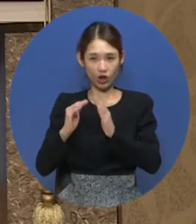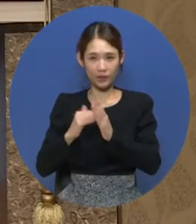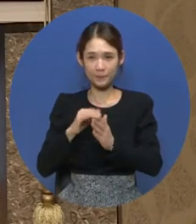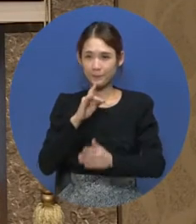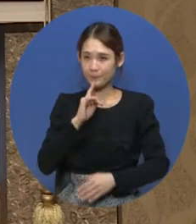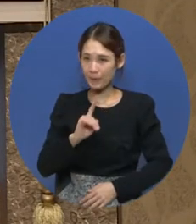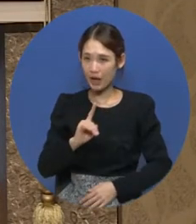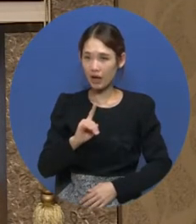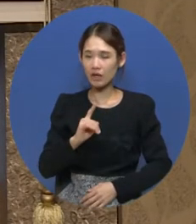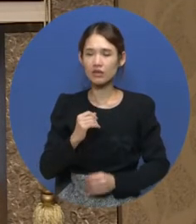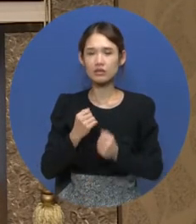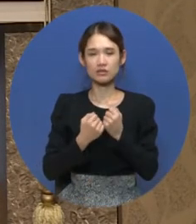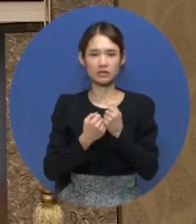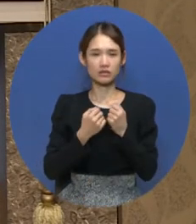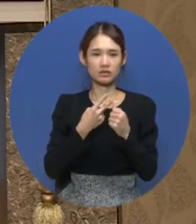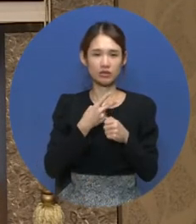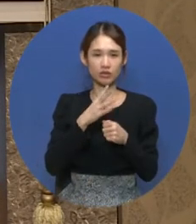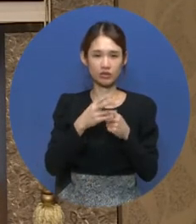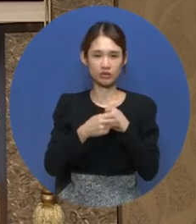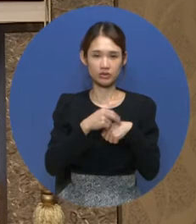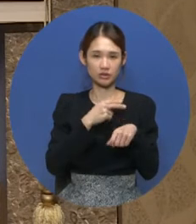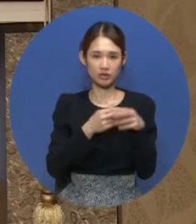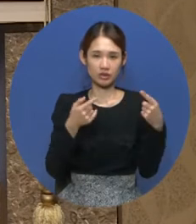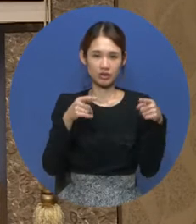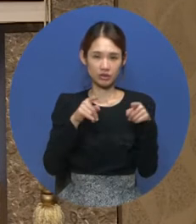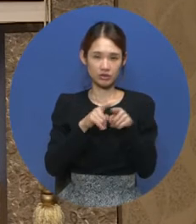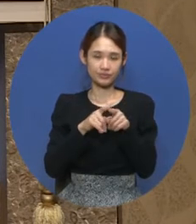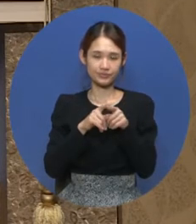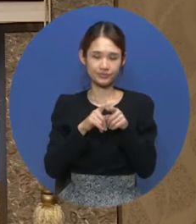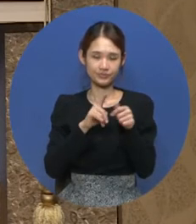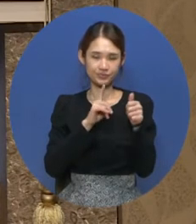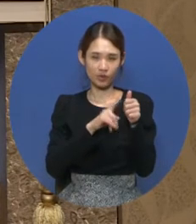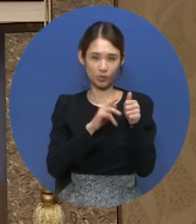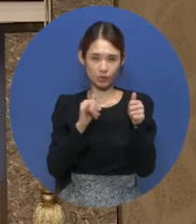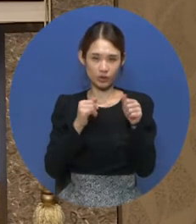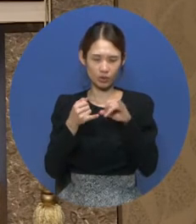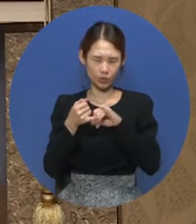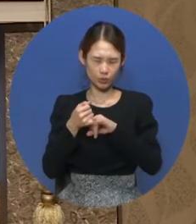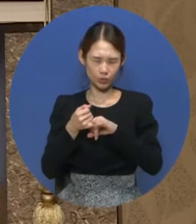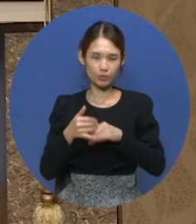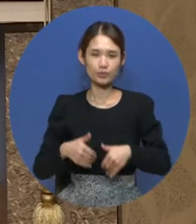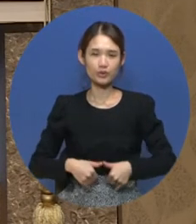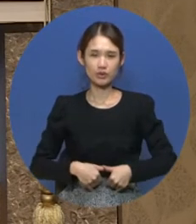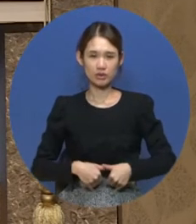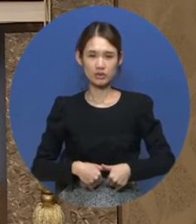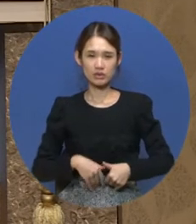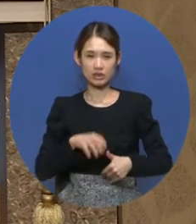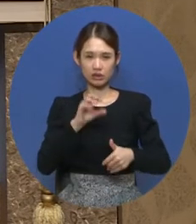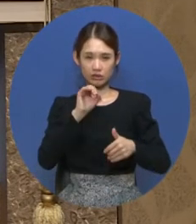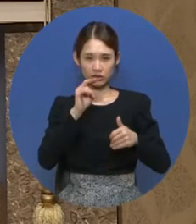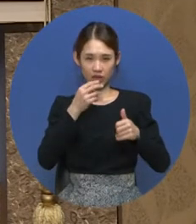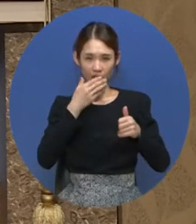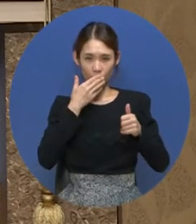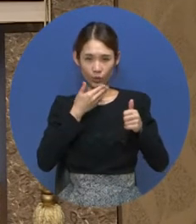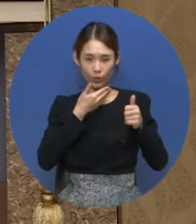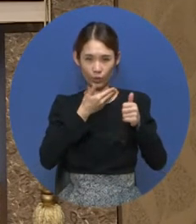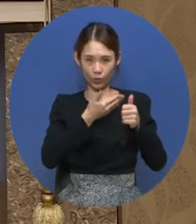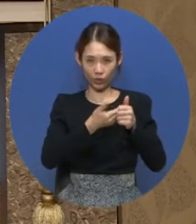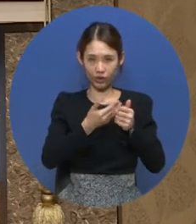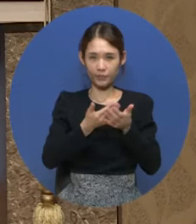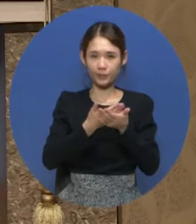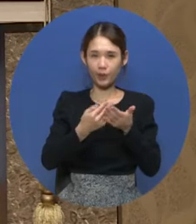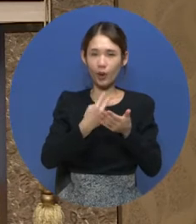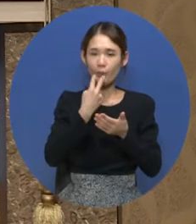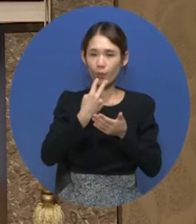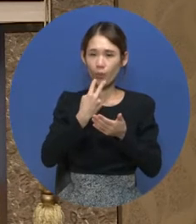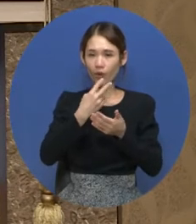했잖아요 4 2004년도에 선생님 들어 같이 어이 분들에게 꼭 필요한 산소를 공급하는 장치를 복음화 시켜야